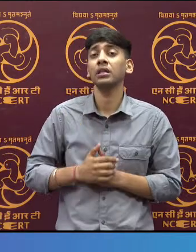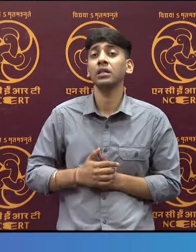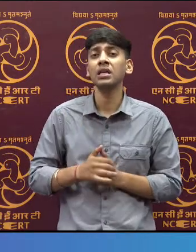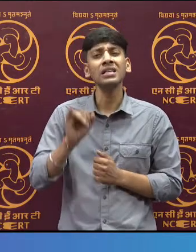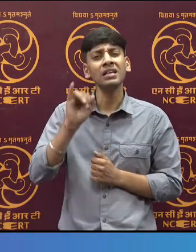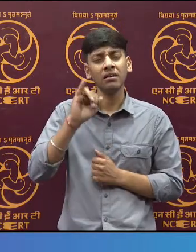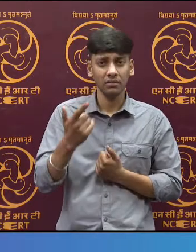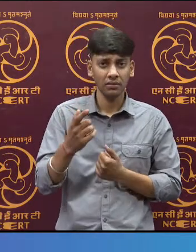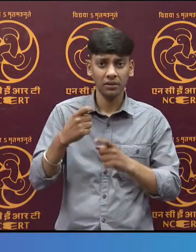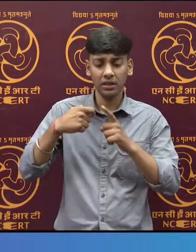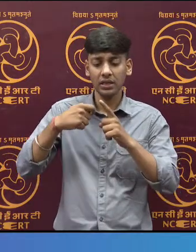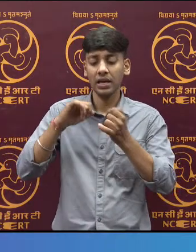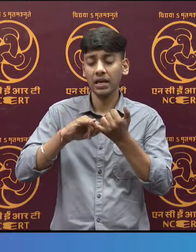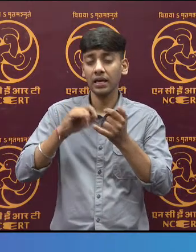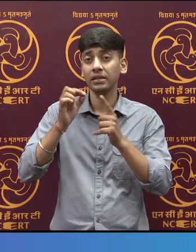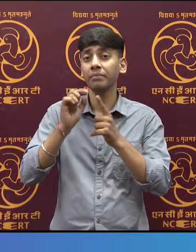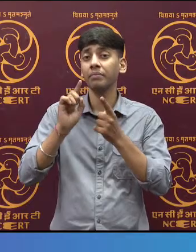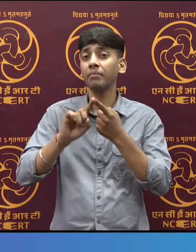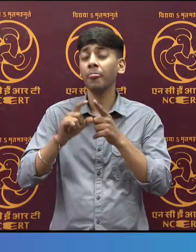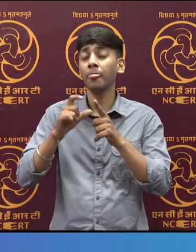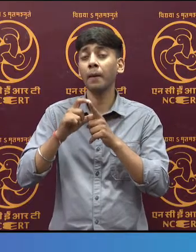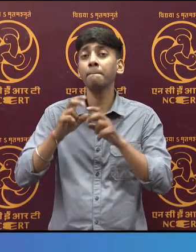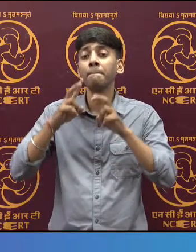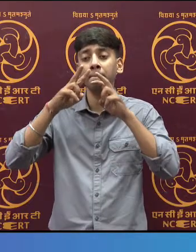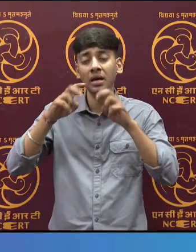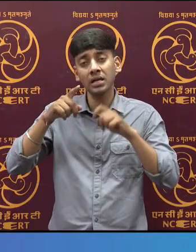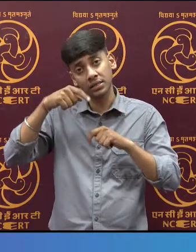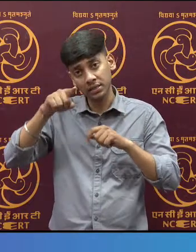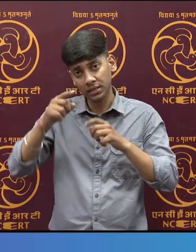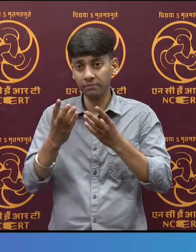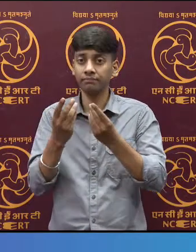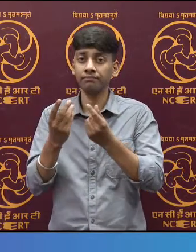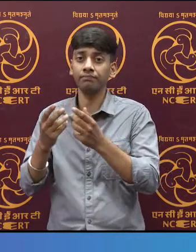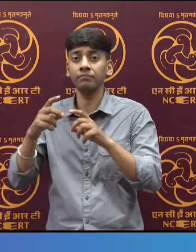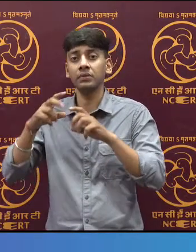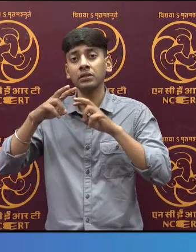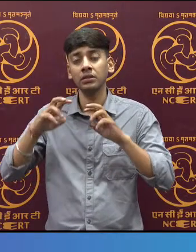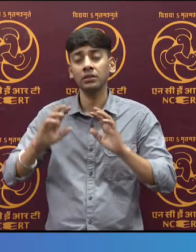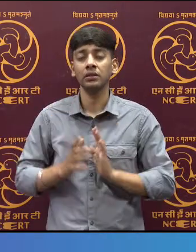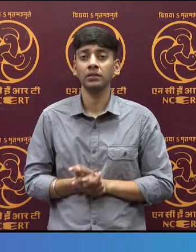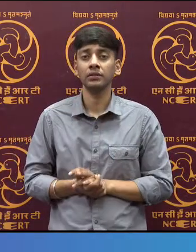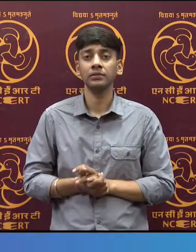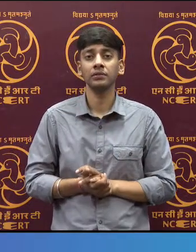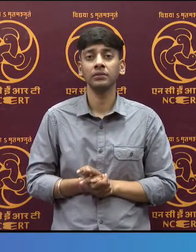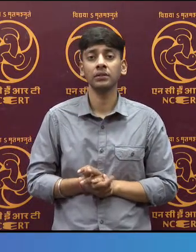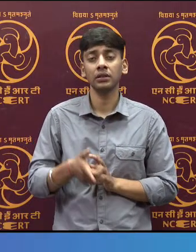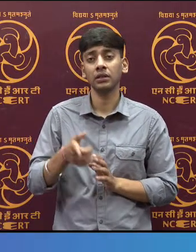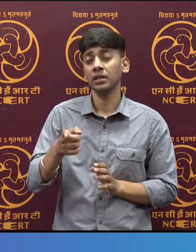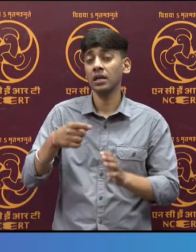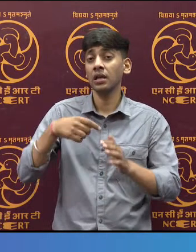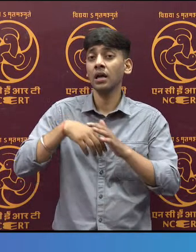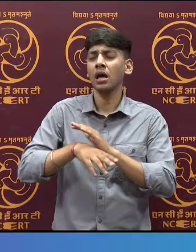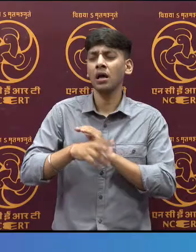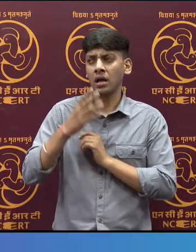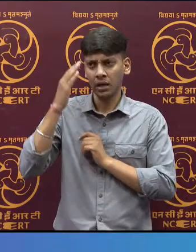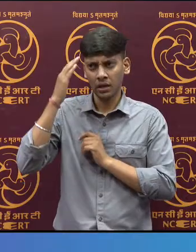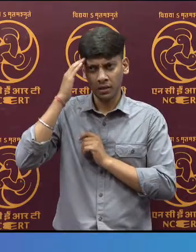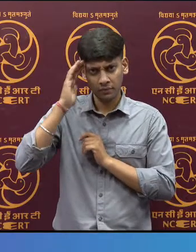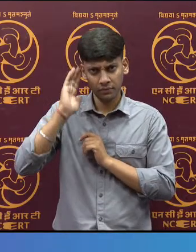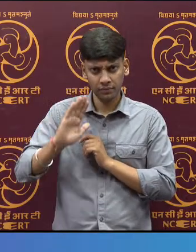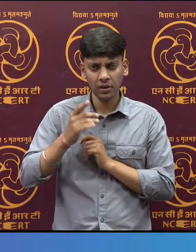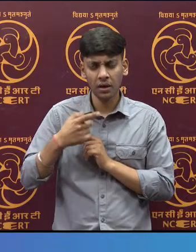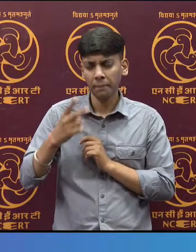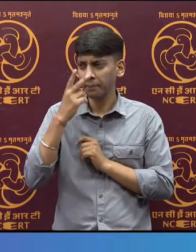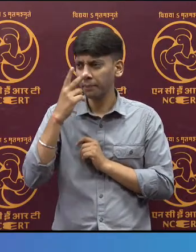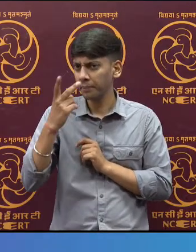मोशन हियर एंड यू कैन find out the answers. Yes. Okay. Just you have to take in notice that we have